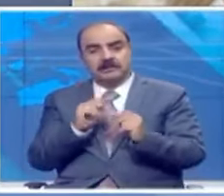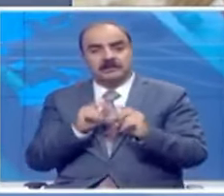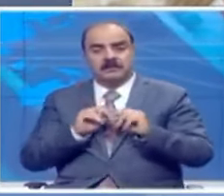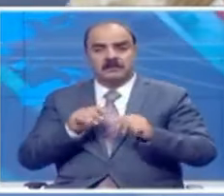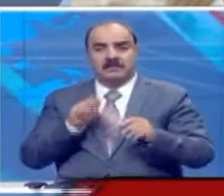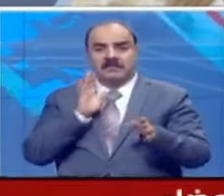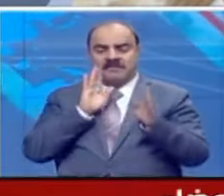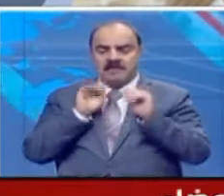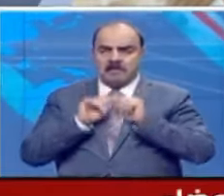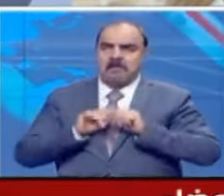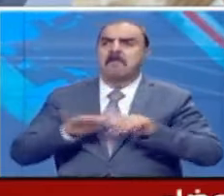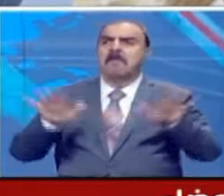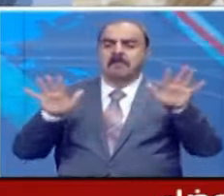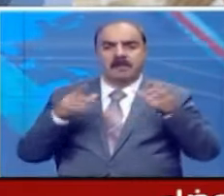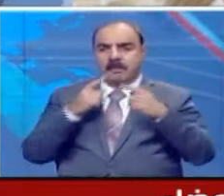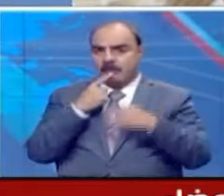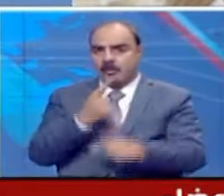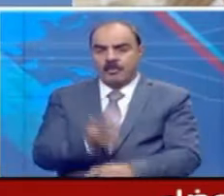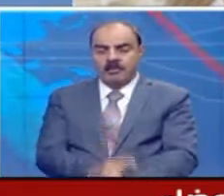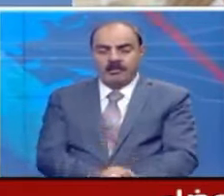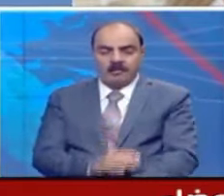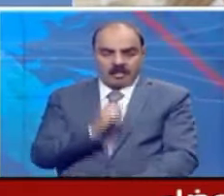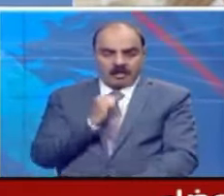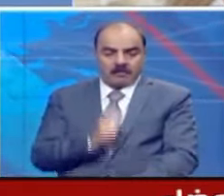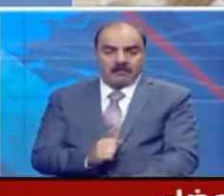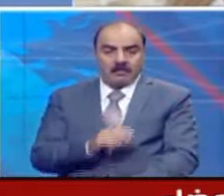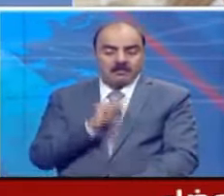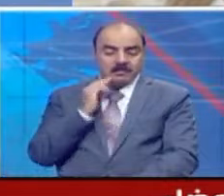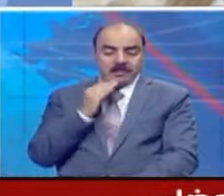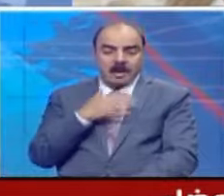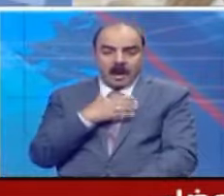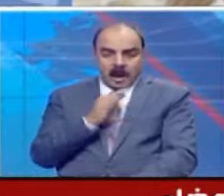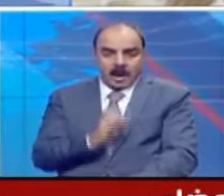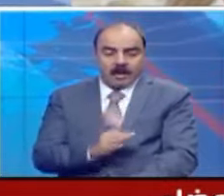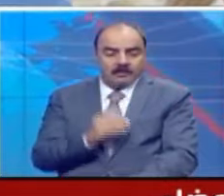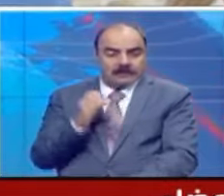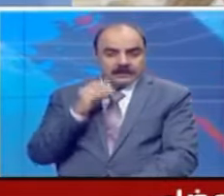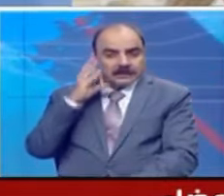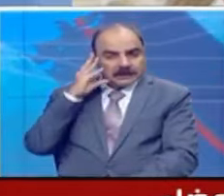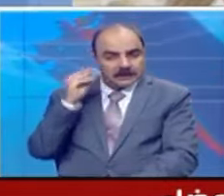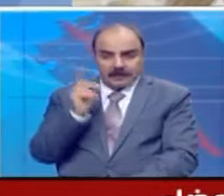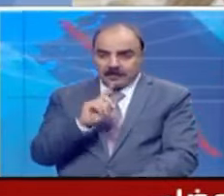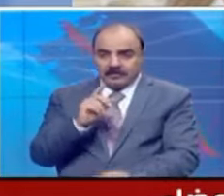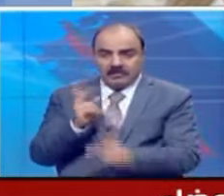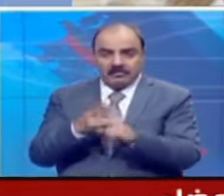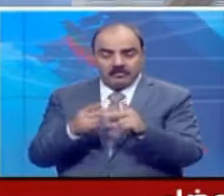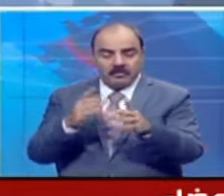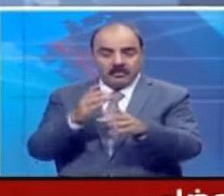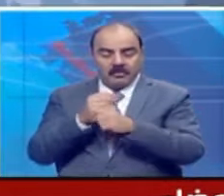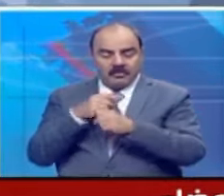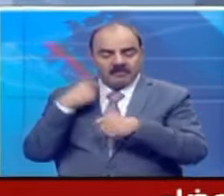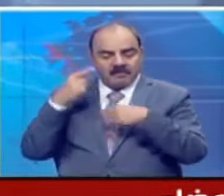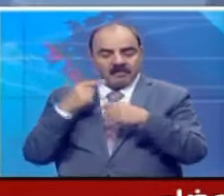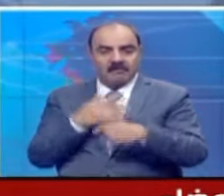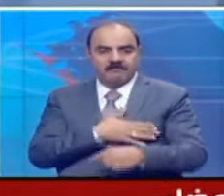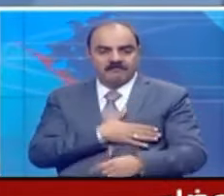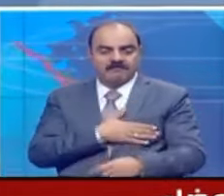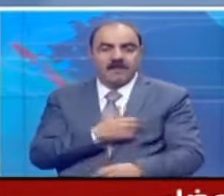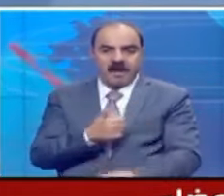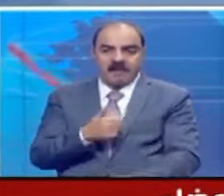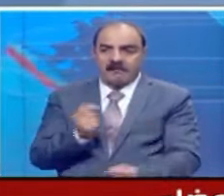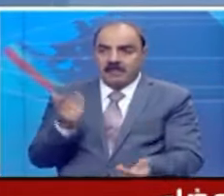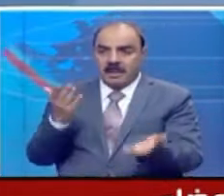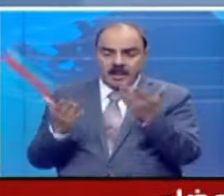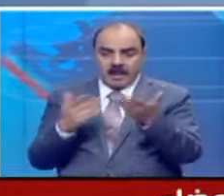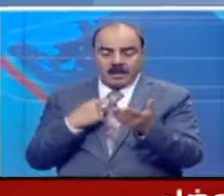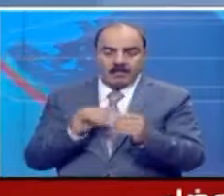صفحته الشخصية واللي أكد فيها حرصه التام على تخفيف العبء عن الكاهل المواطنين